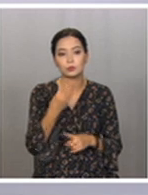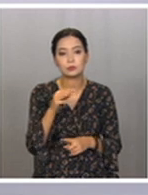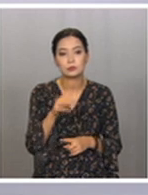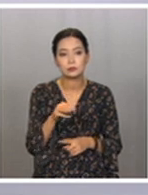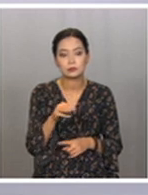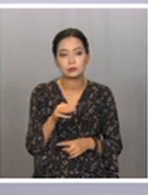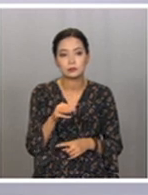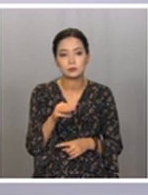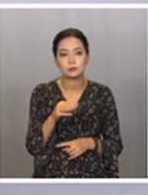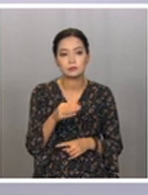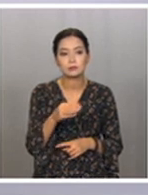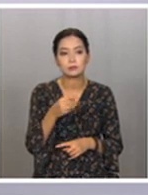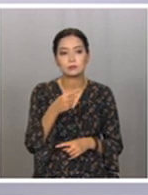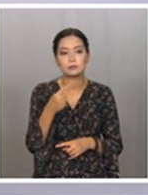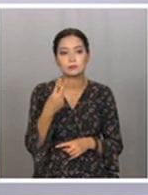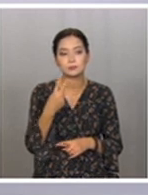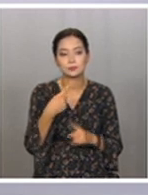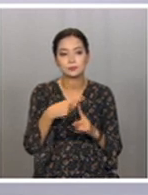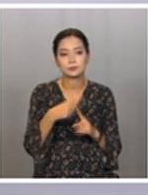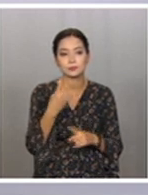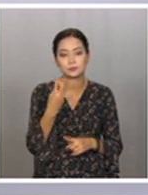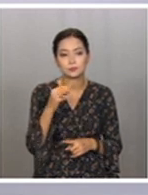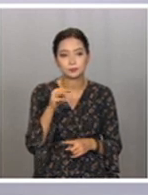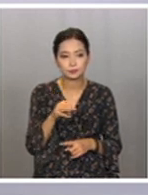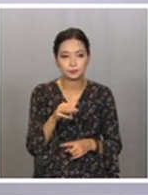болды, X-і, Y-і минус 2 қосылған